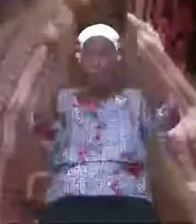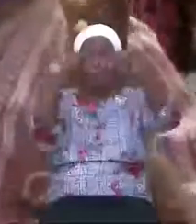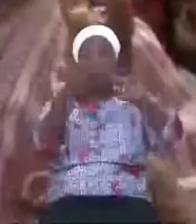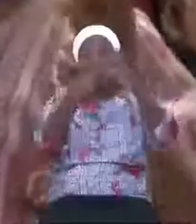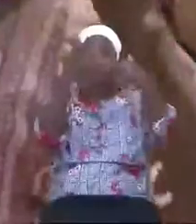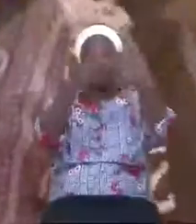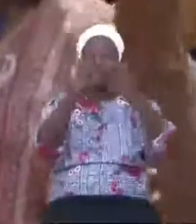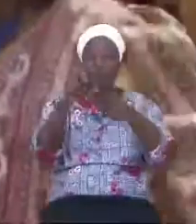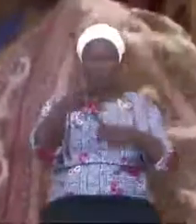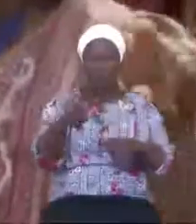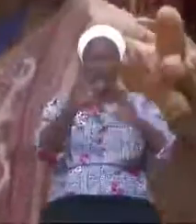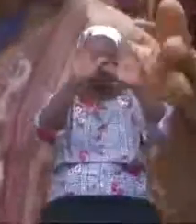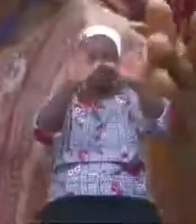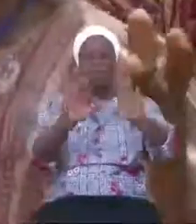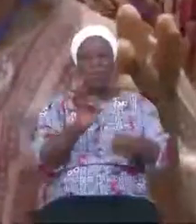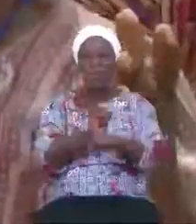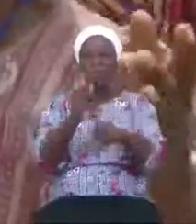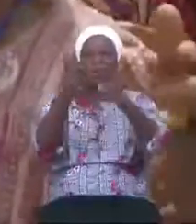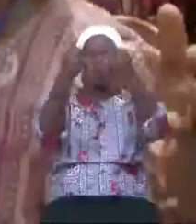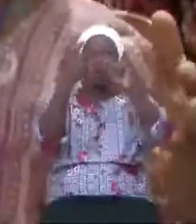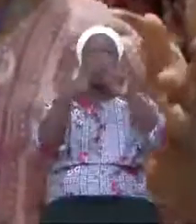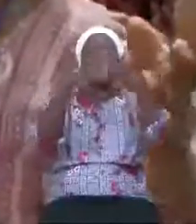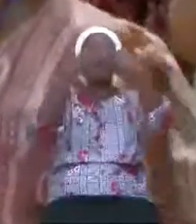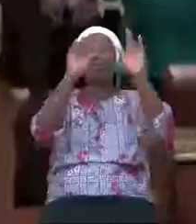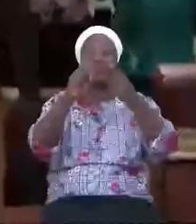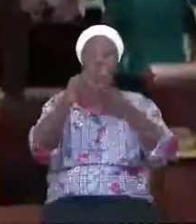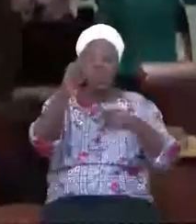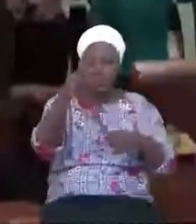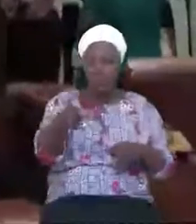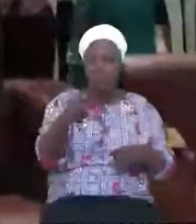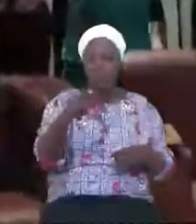toi. Les miracles viennent du ciel pour toi.